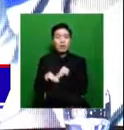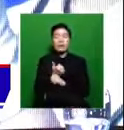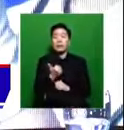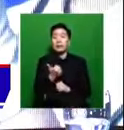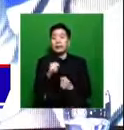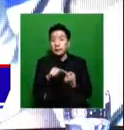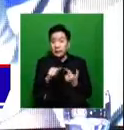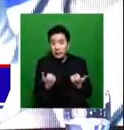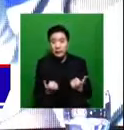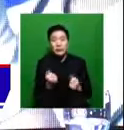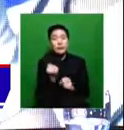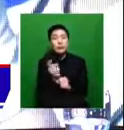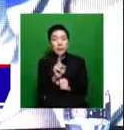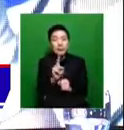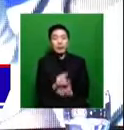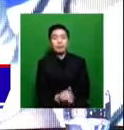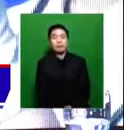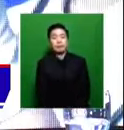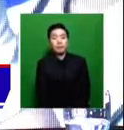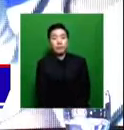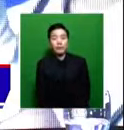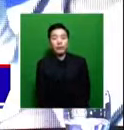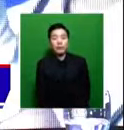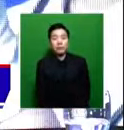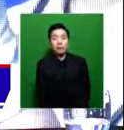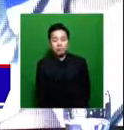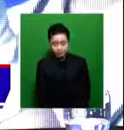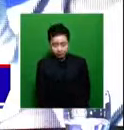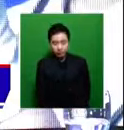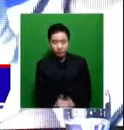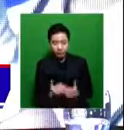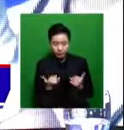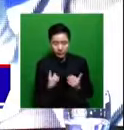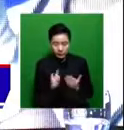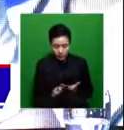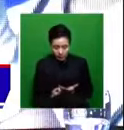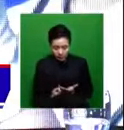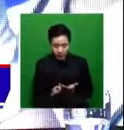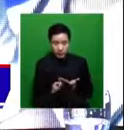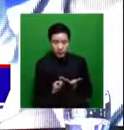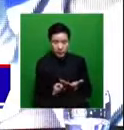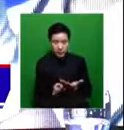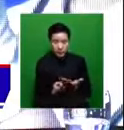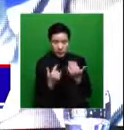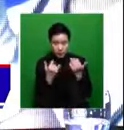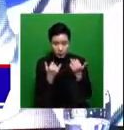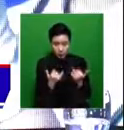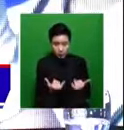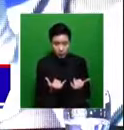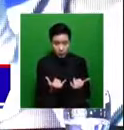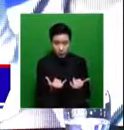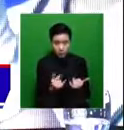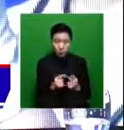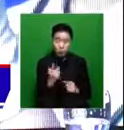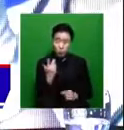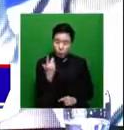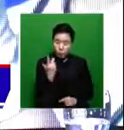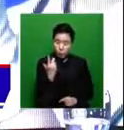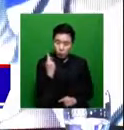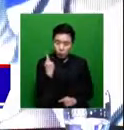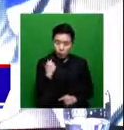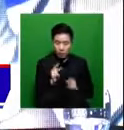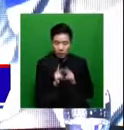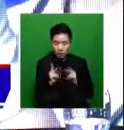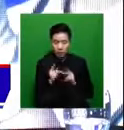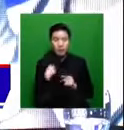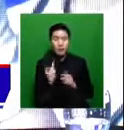ครับมาตรการที่ผมได้นำเสนอที่กระทรวงสาธารณสุขได้นำเสนอนะครับแล้วก็เมื่อวานผ่านคณะกรรมการ